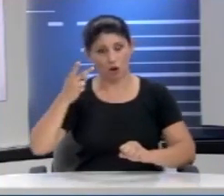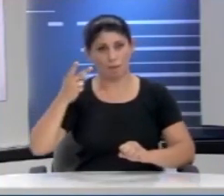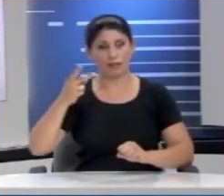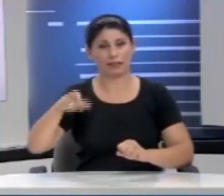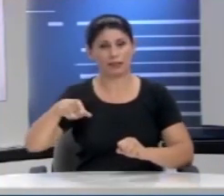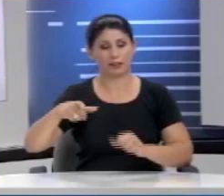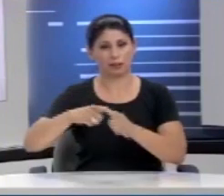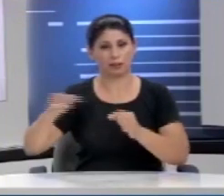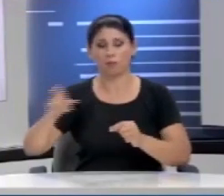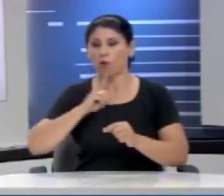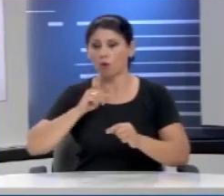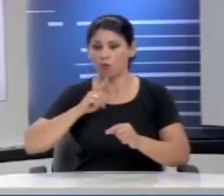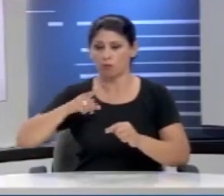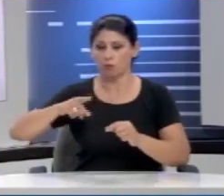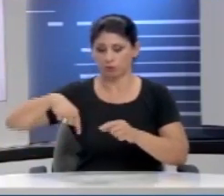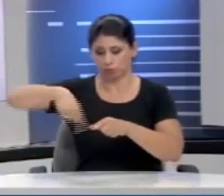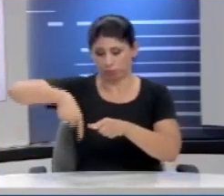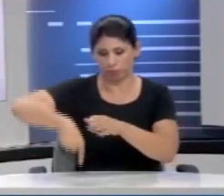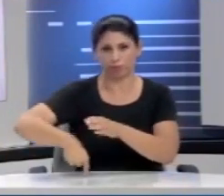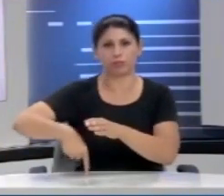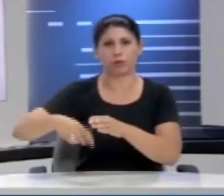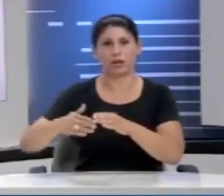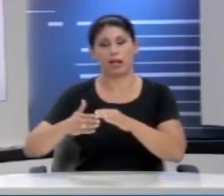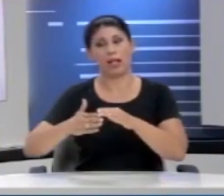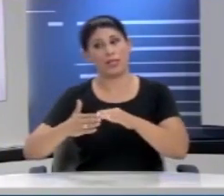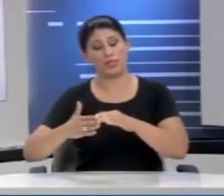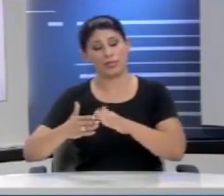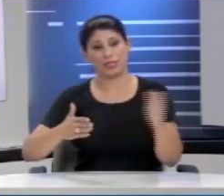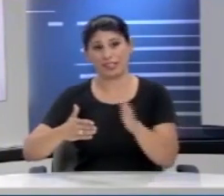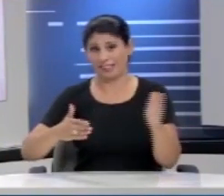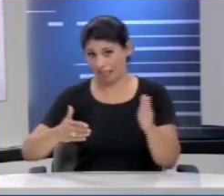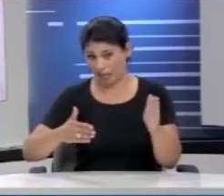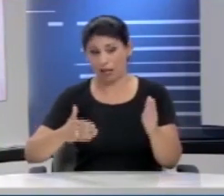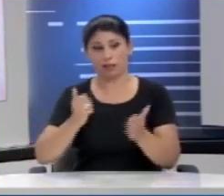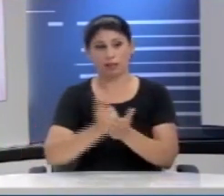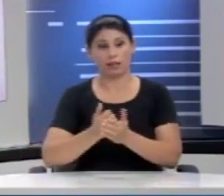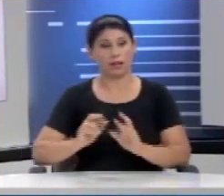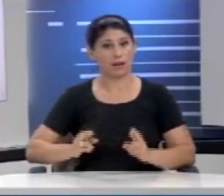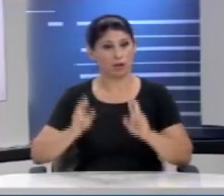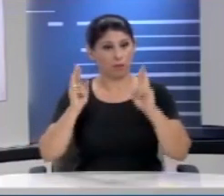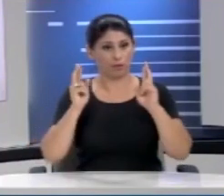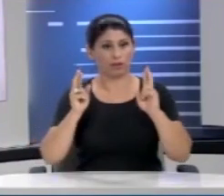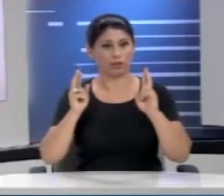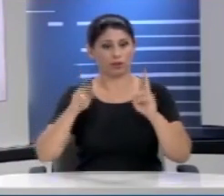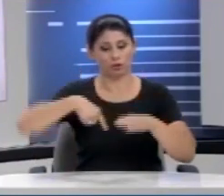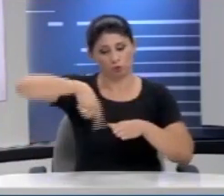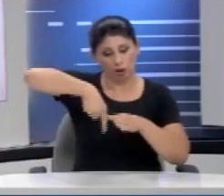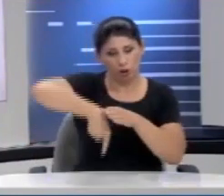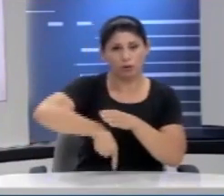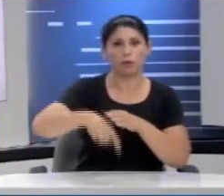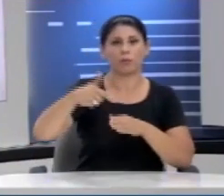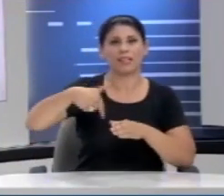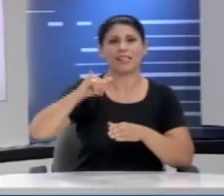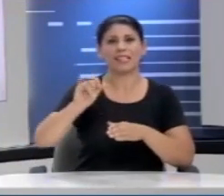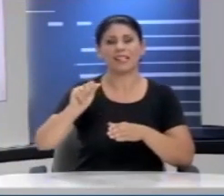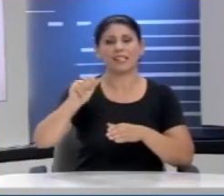οι γεωτρήσεις του Πορθητή στα δυτικά του νησιού, στην Κυπριακή ΑΟΣ, αλλά και η ενεργοποίηση του γεωτρύπανου